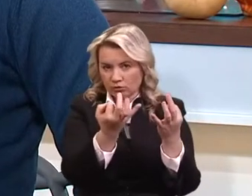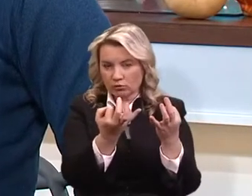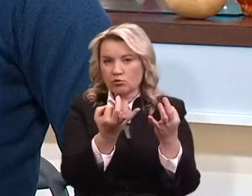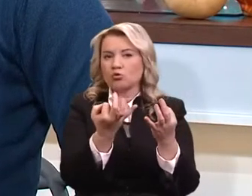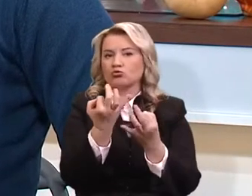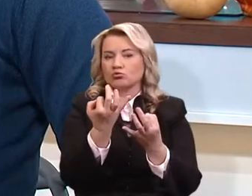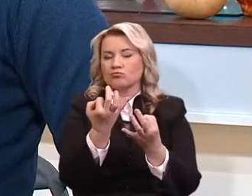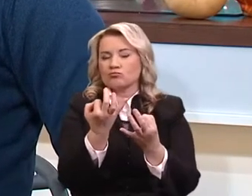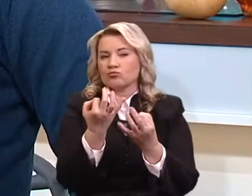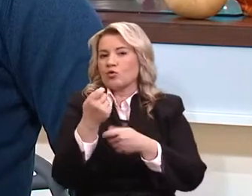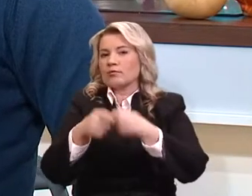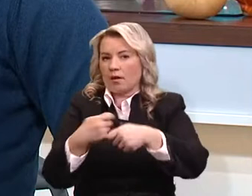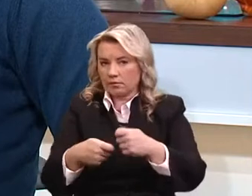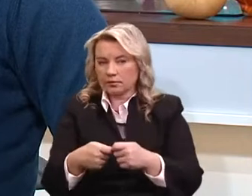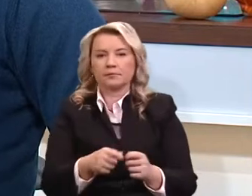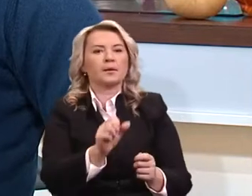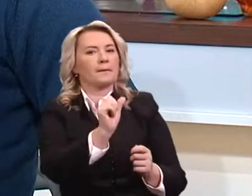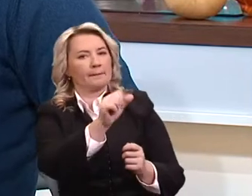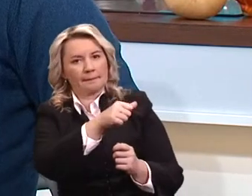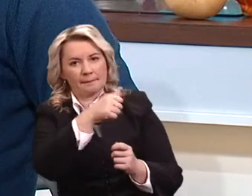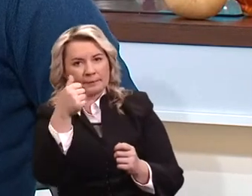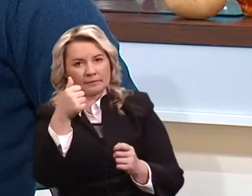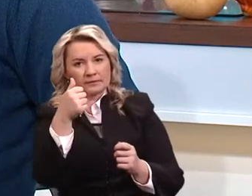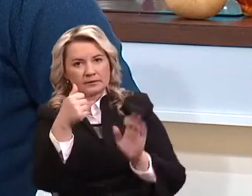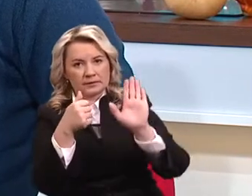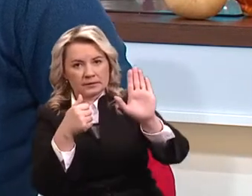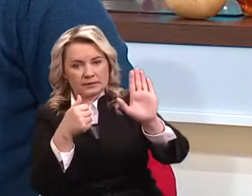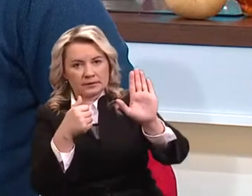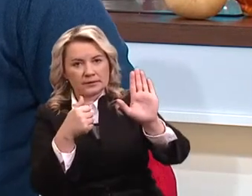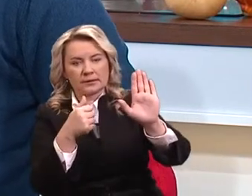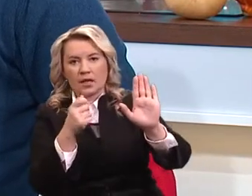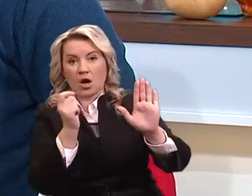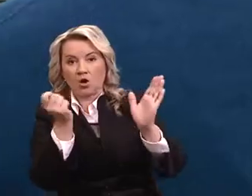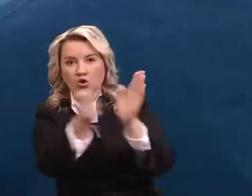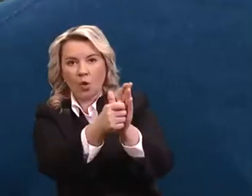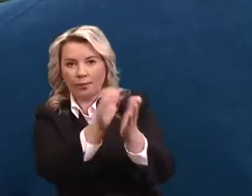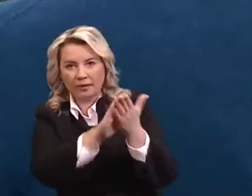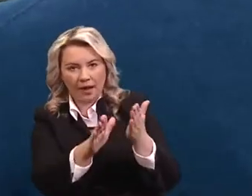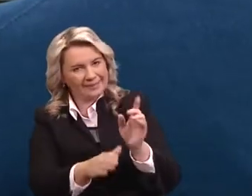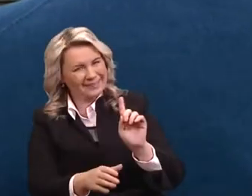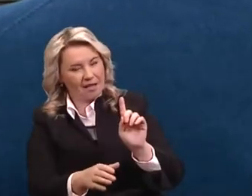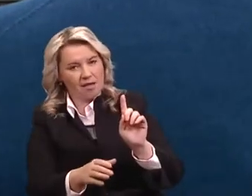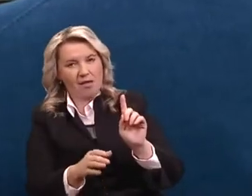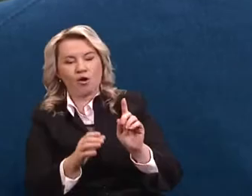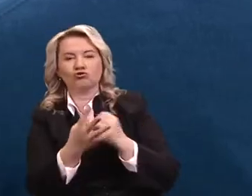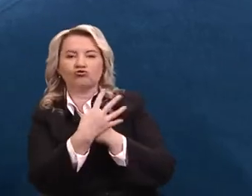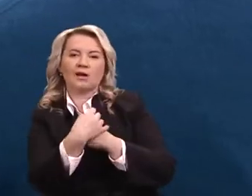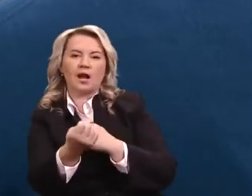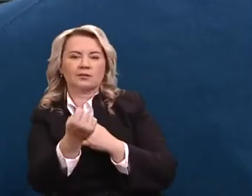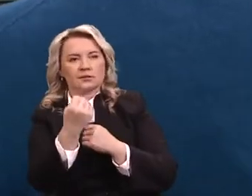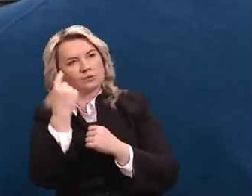první bych určitě dal takovou tu platbu, odložím a za 14 dnů platím. Aha, pokud to e-shop ještě nabízí, nedostali. Ano. Vím, ale pokud už to mám